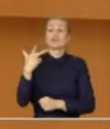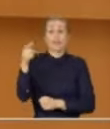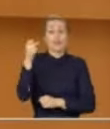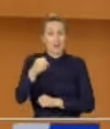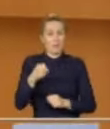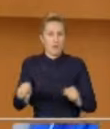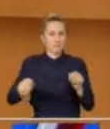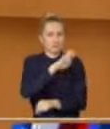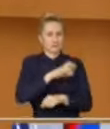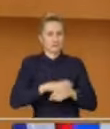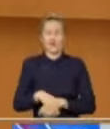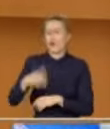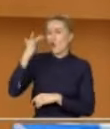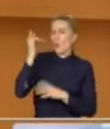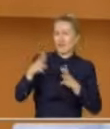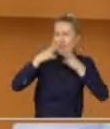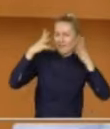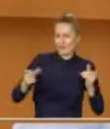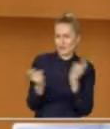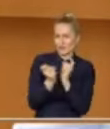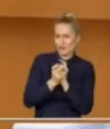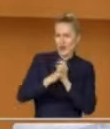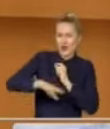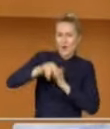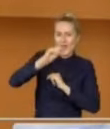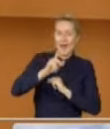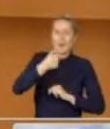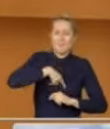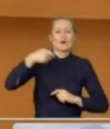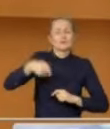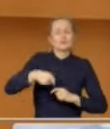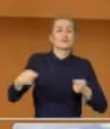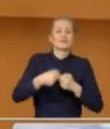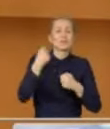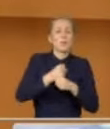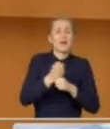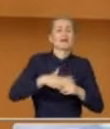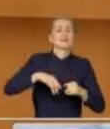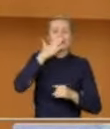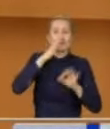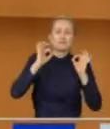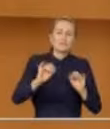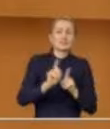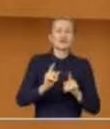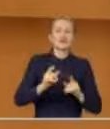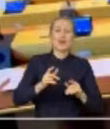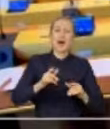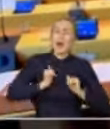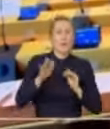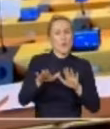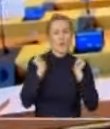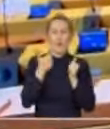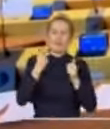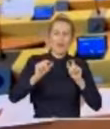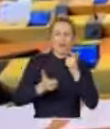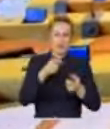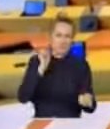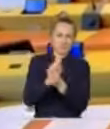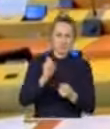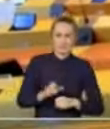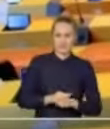Rosja jest największym sąsiadem Unii Europejskiej. Musimy wypracować model wzajemnych stosunków i uniknąć otwartej konfrontacji. Szef unijnej